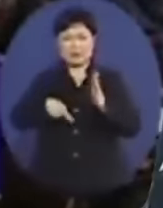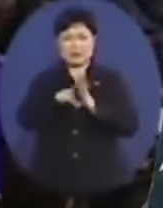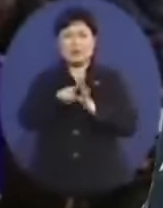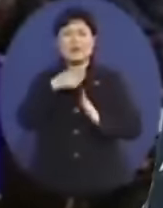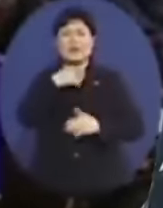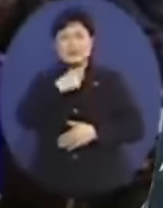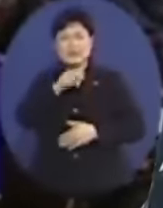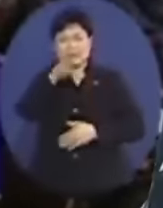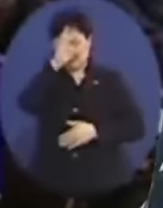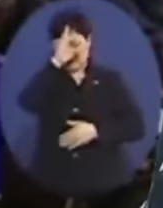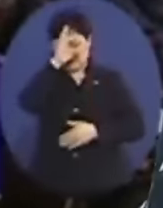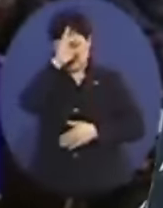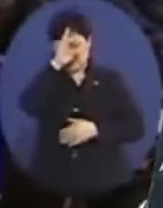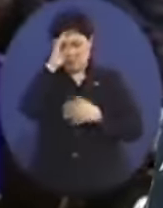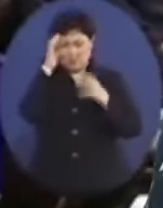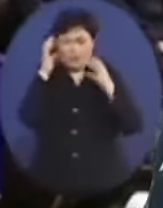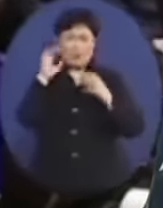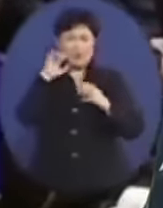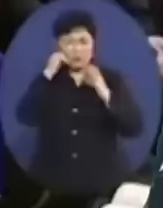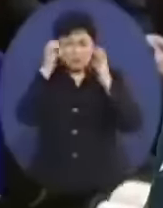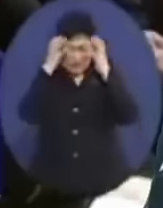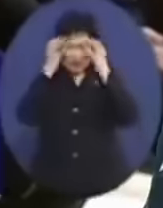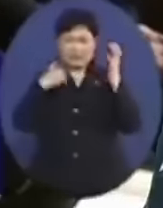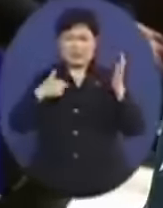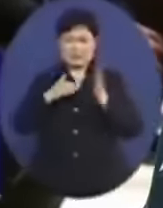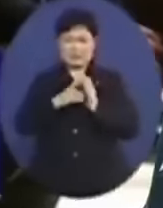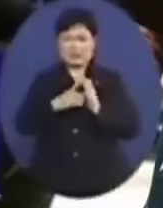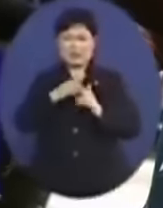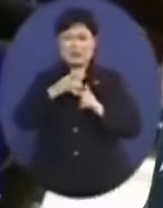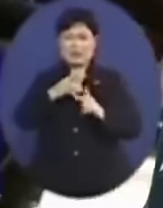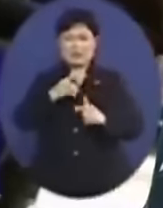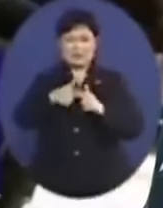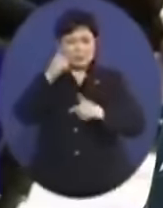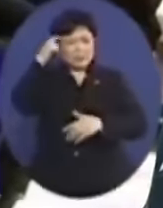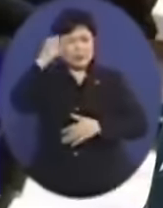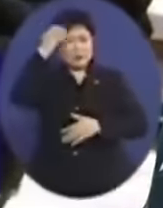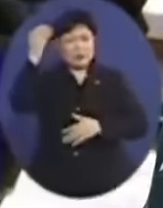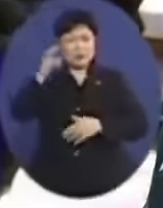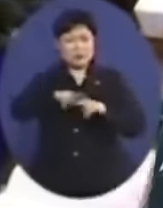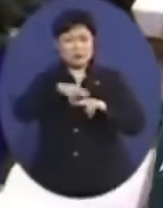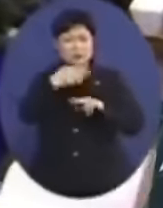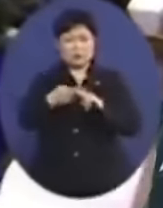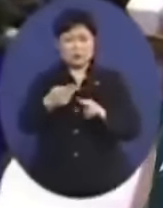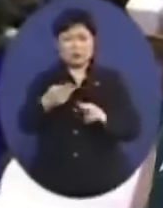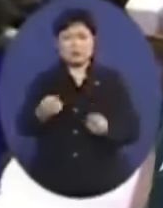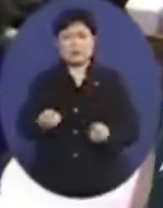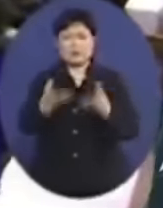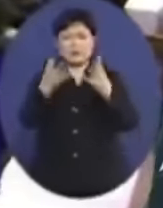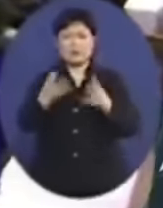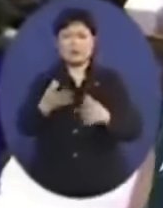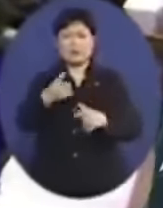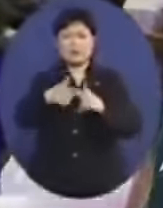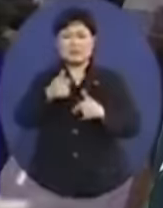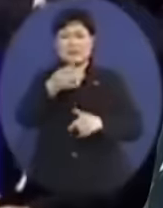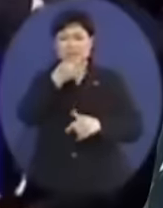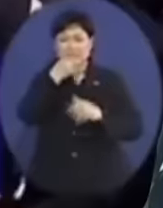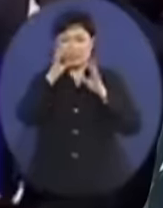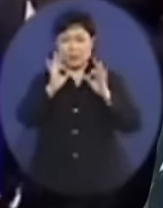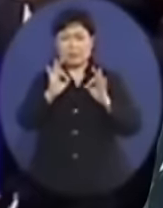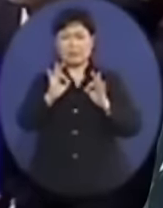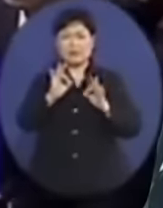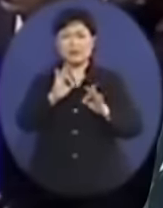원하 질고를 담게 하셨은즉 그의 영혼을 섞은 제물로 드리게 이르면 그가 시를 보게